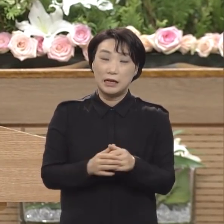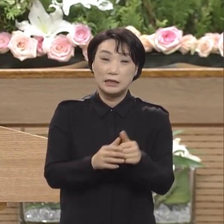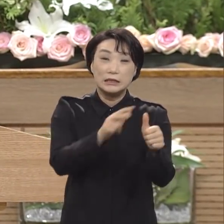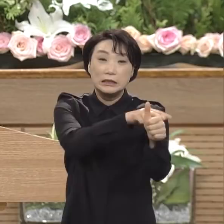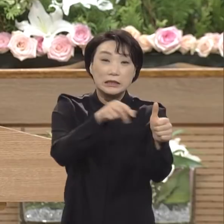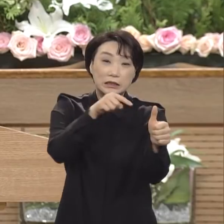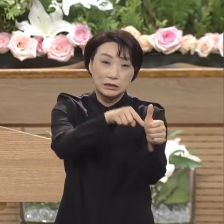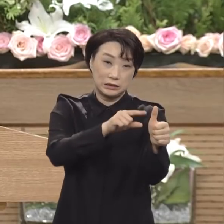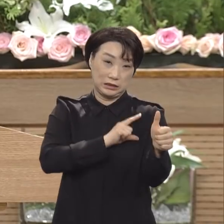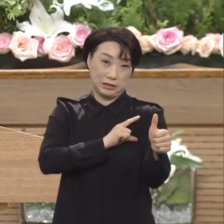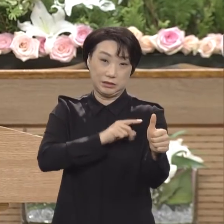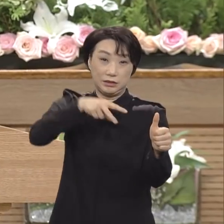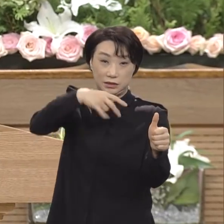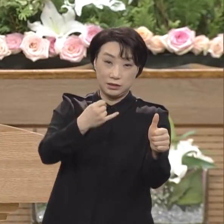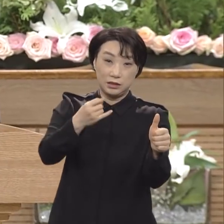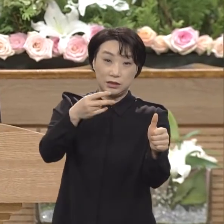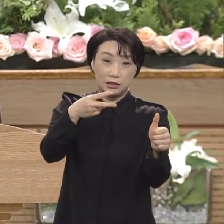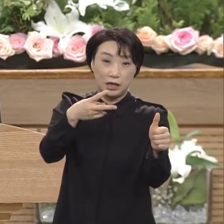스데반은 젊은 청년이요.